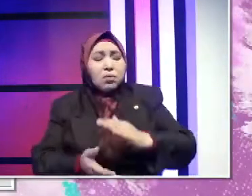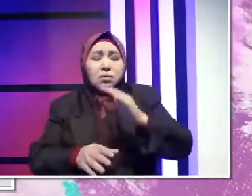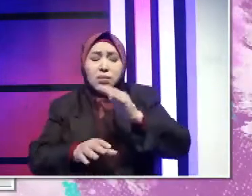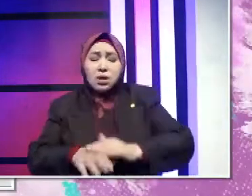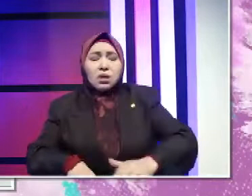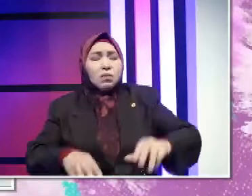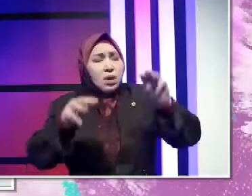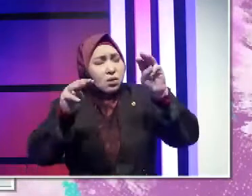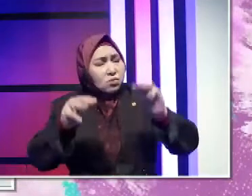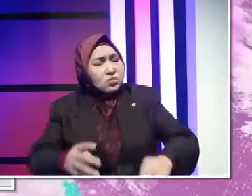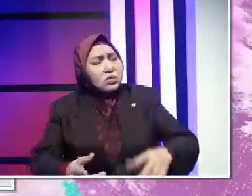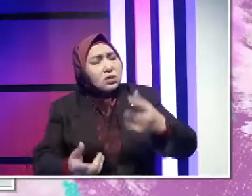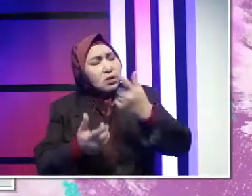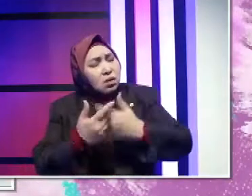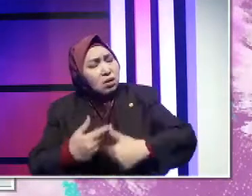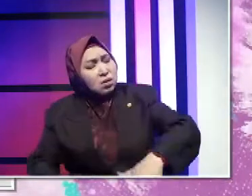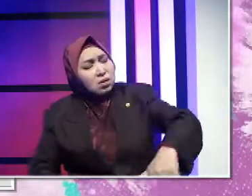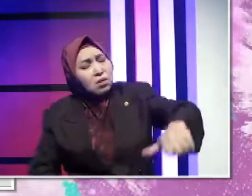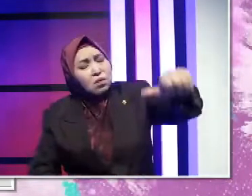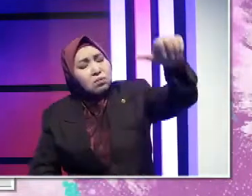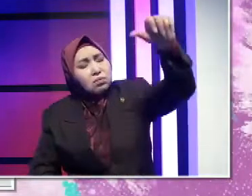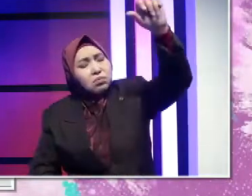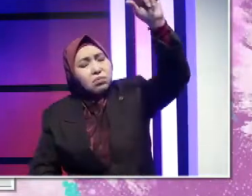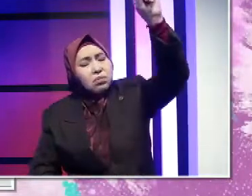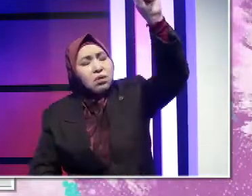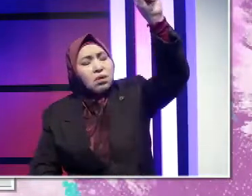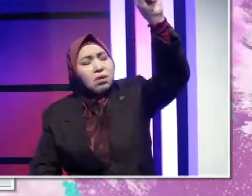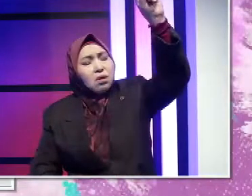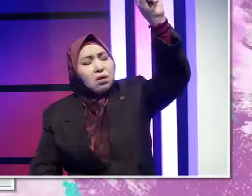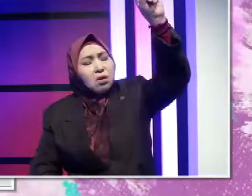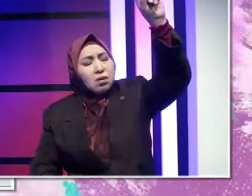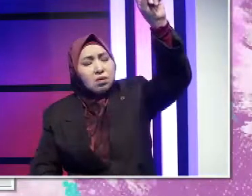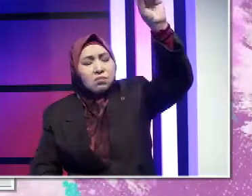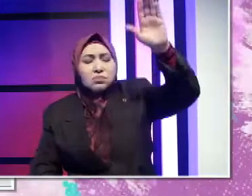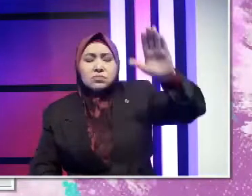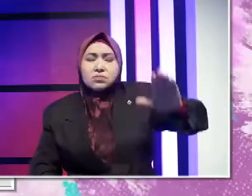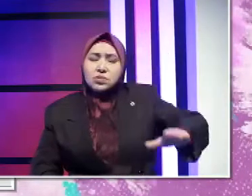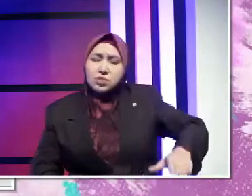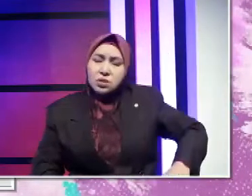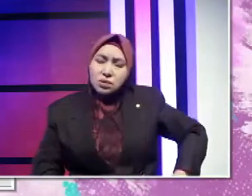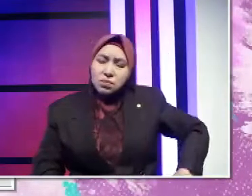أنزل إليكم من ربكم